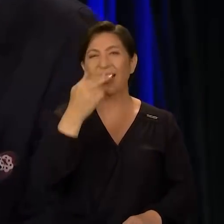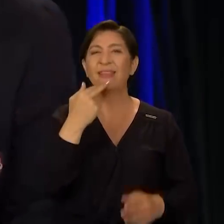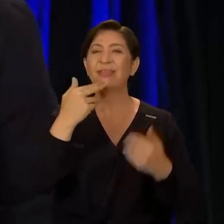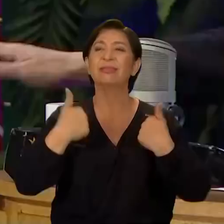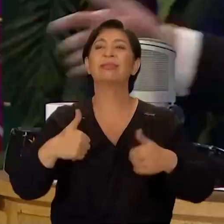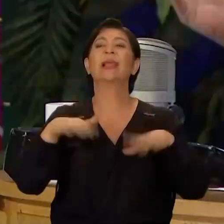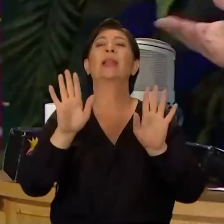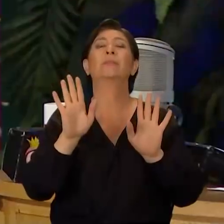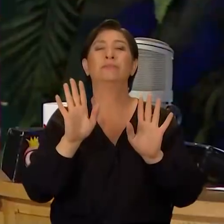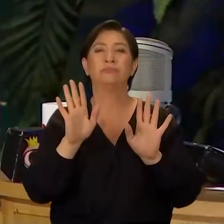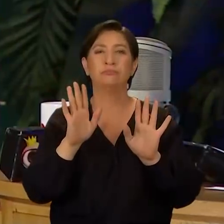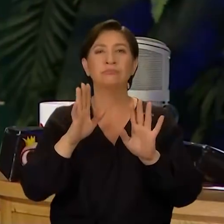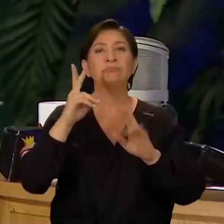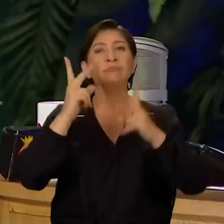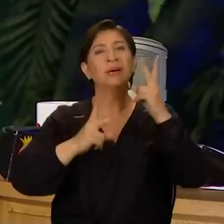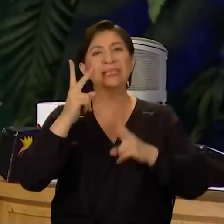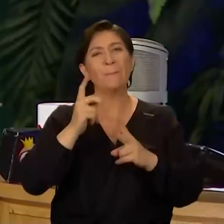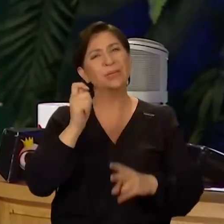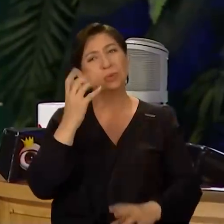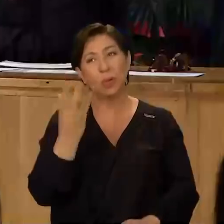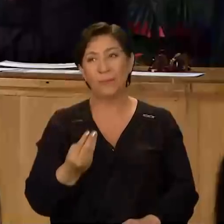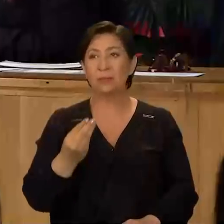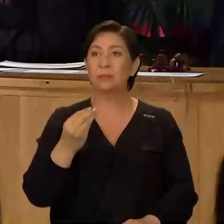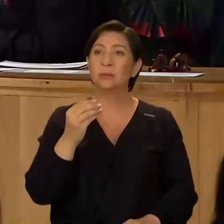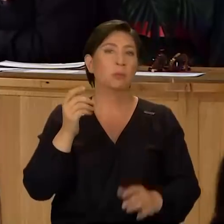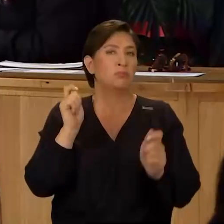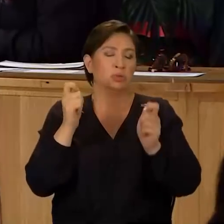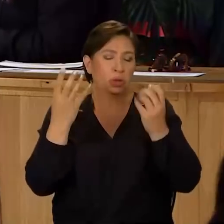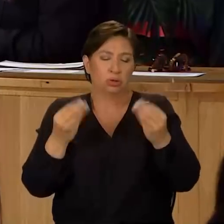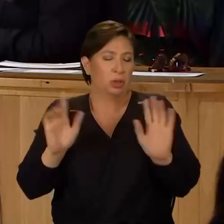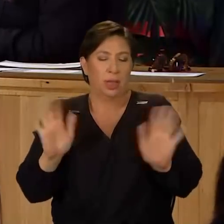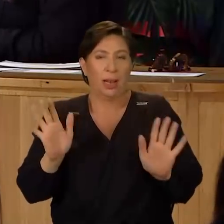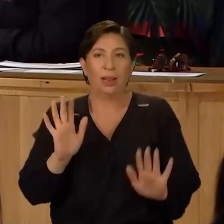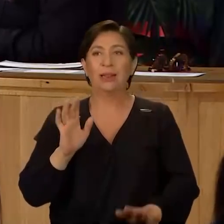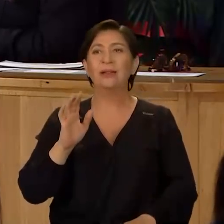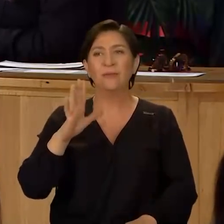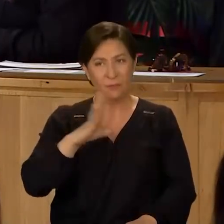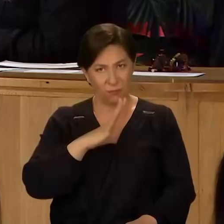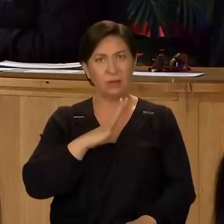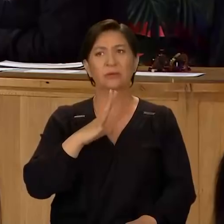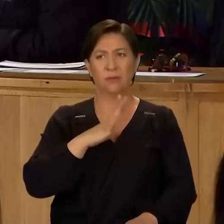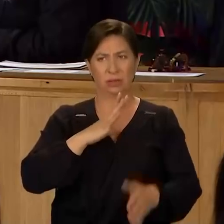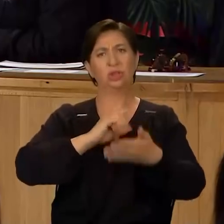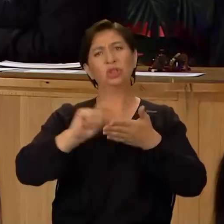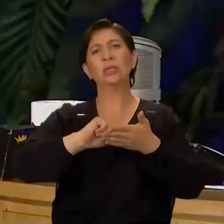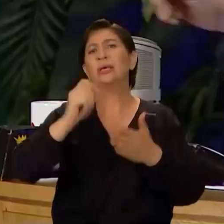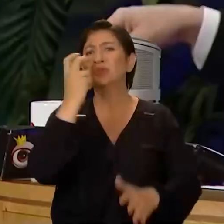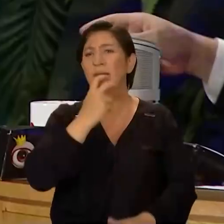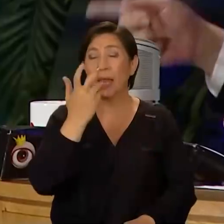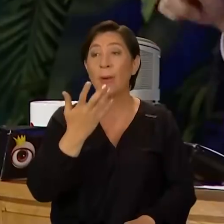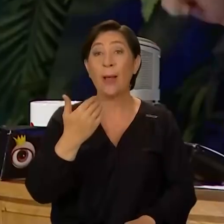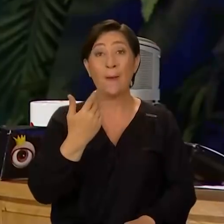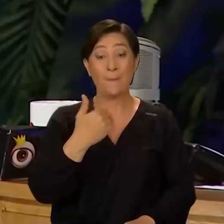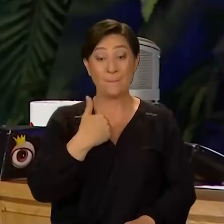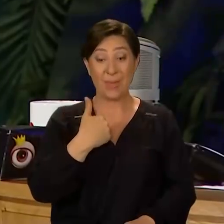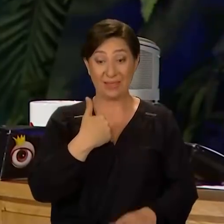değilim. Estağfurullah, öyle değil ama insan bazen mecbur Sadece kalabilir hayır, yani. hiç mecbur Hayır, bu şarkıyı kalınacak bir sana durum yazdım değil. filan. Vardır yazılan şarkılar ama Ben yani. ama tam